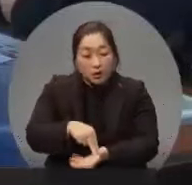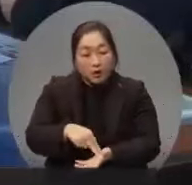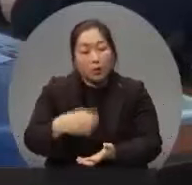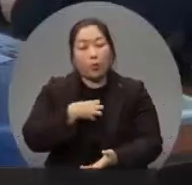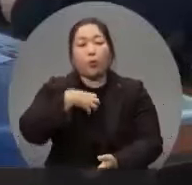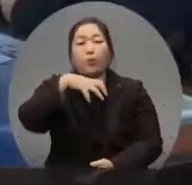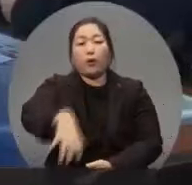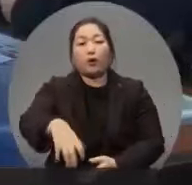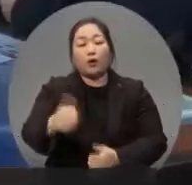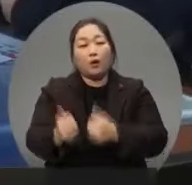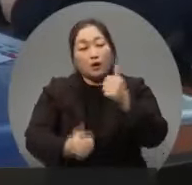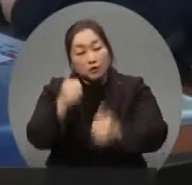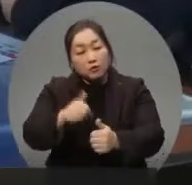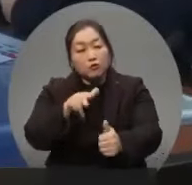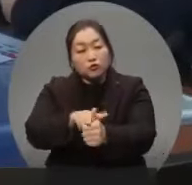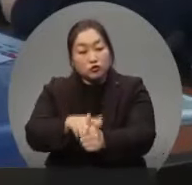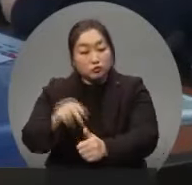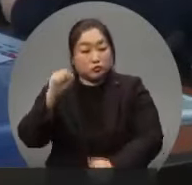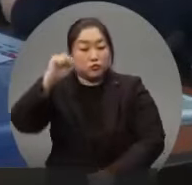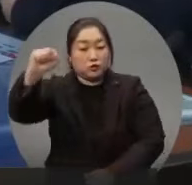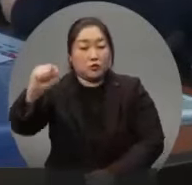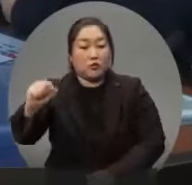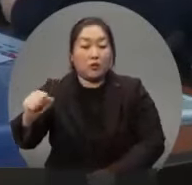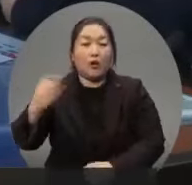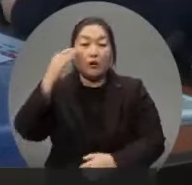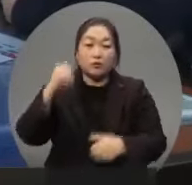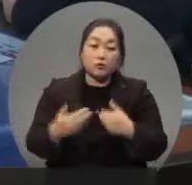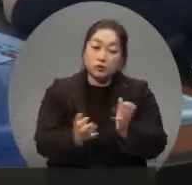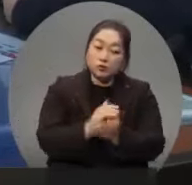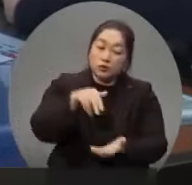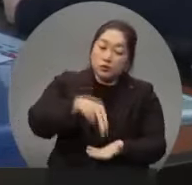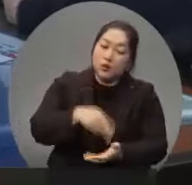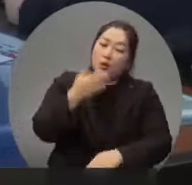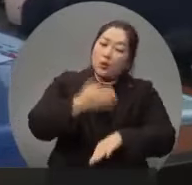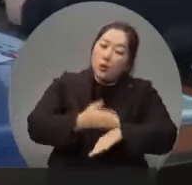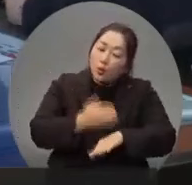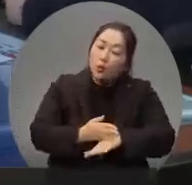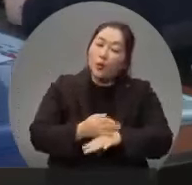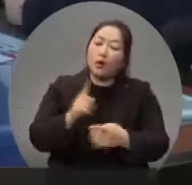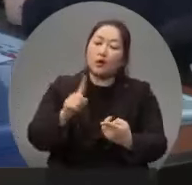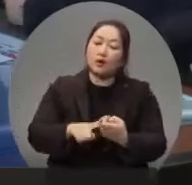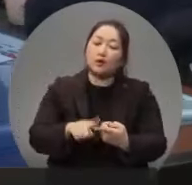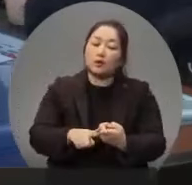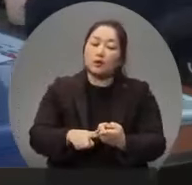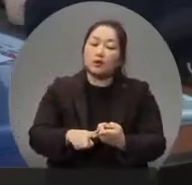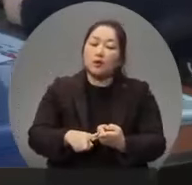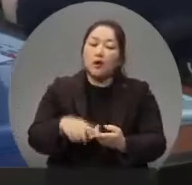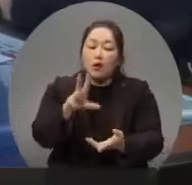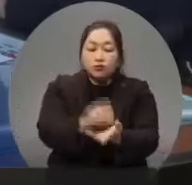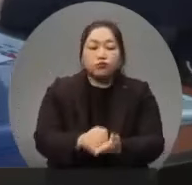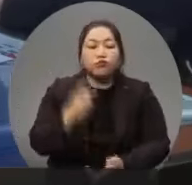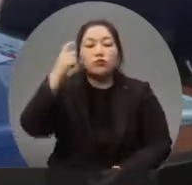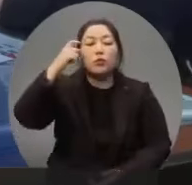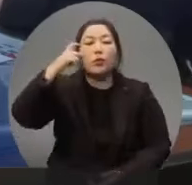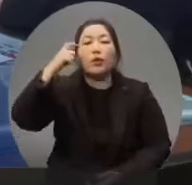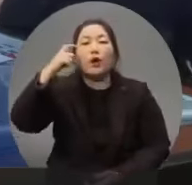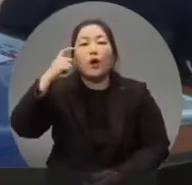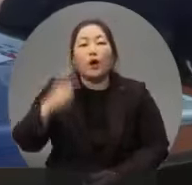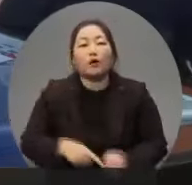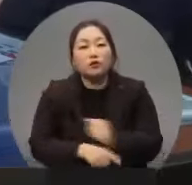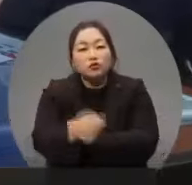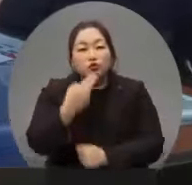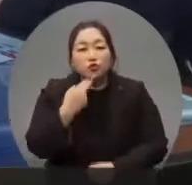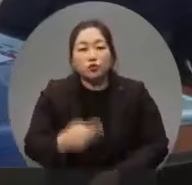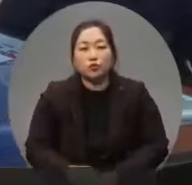험지에서 경쟁력 있는 후보가 나가준다고 하면 우리로서는 고마운 일이지 네네. 우리가 왜 그것에 대해서